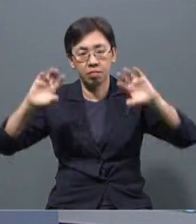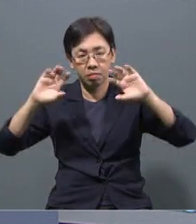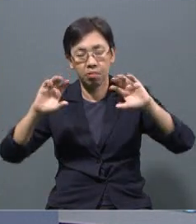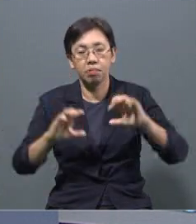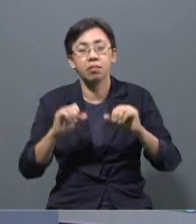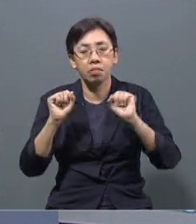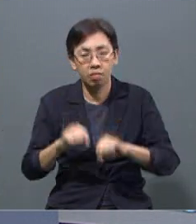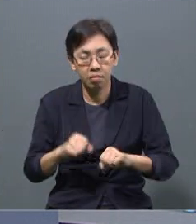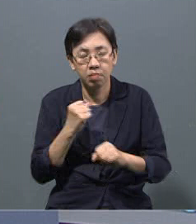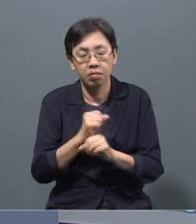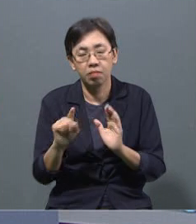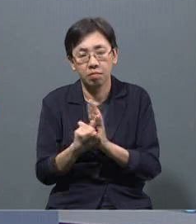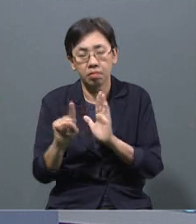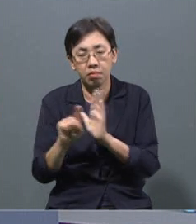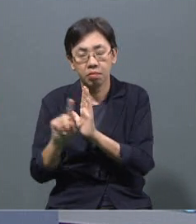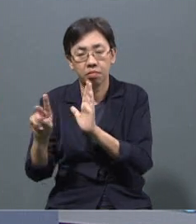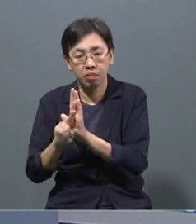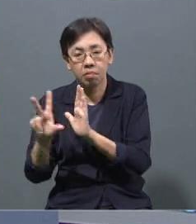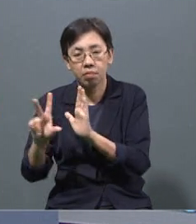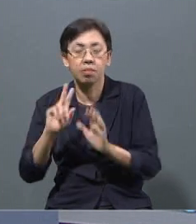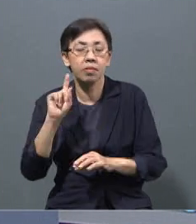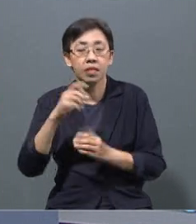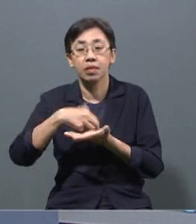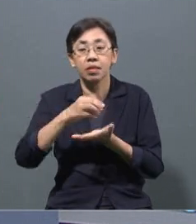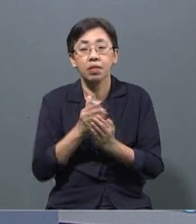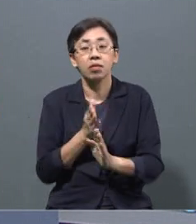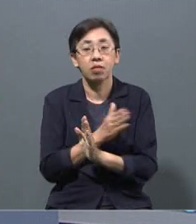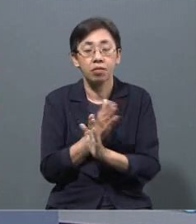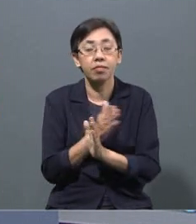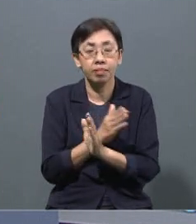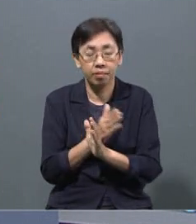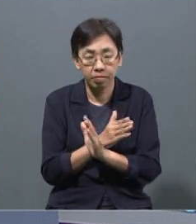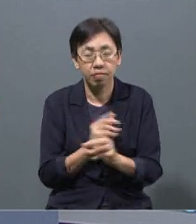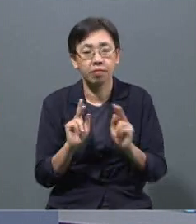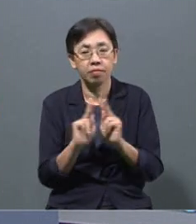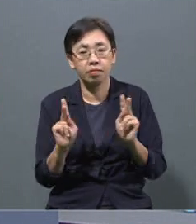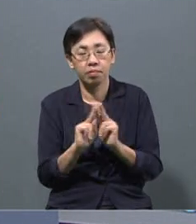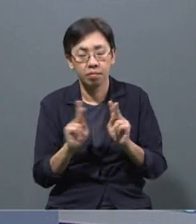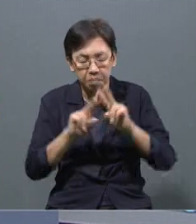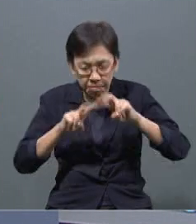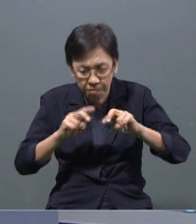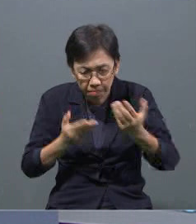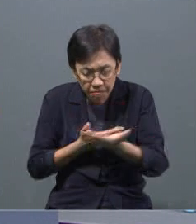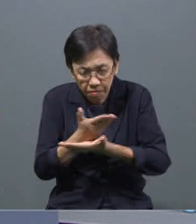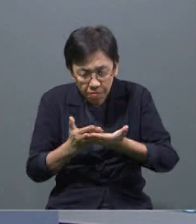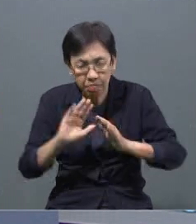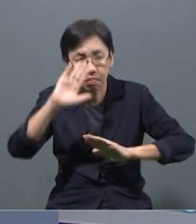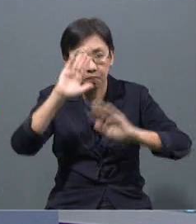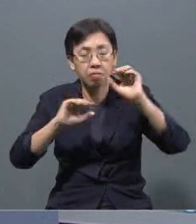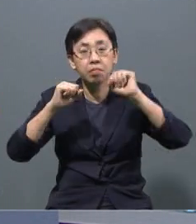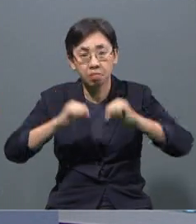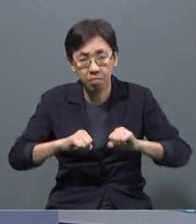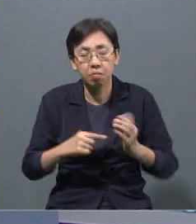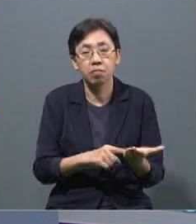ำทั้งหมด3ครั้งนะคะตามที่เรารายงานข่าวไปก่อนหน้านี้ก็เป็นไปตามที่คณะกรรมการศึกษาแนวทางการทำประชามติเสนอ